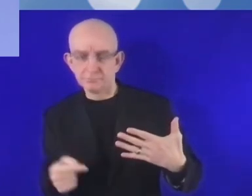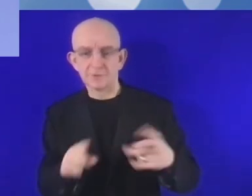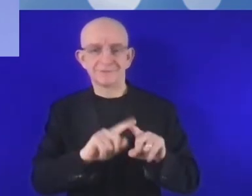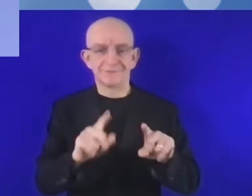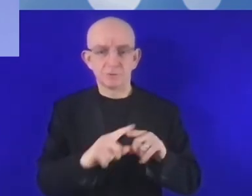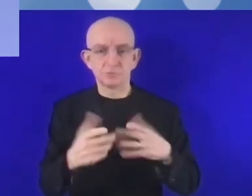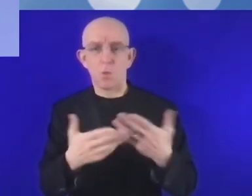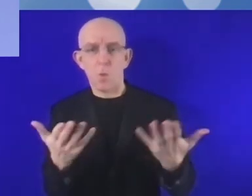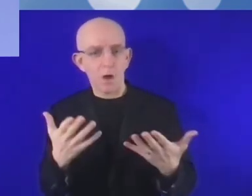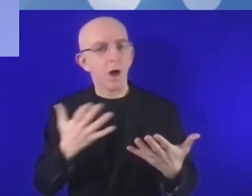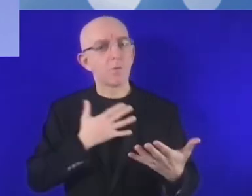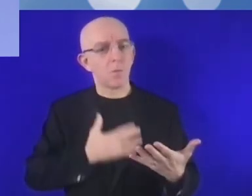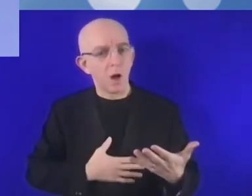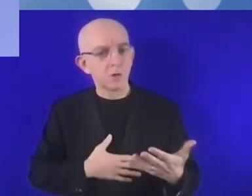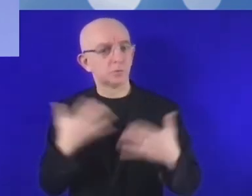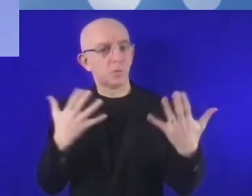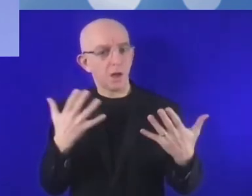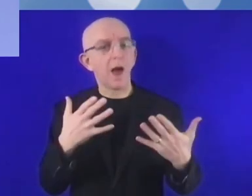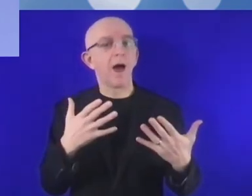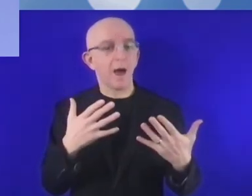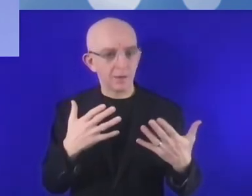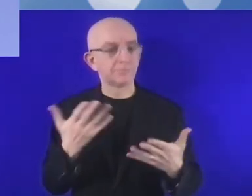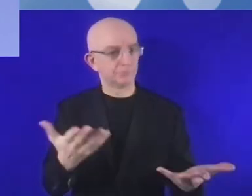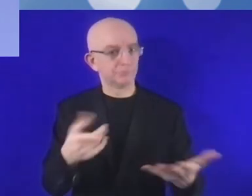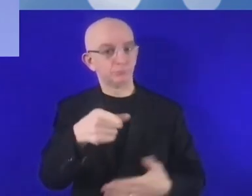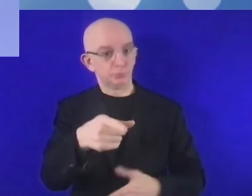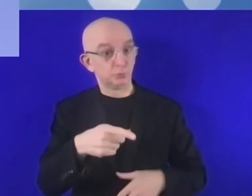السؤال. فالموسيقى تعود إلى